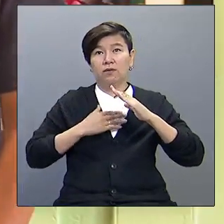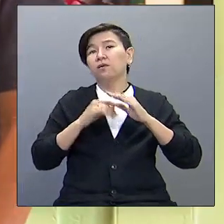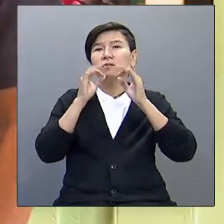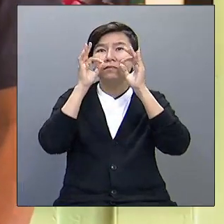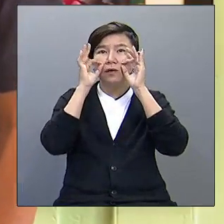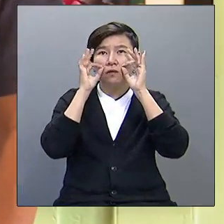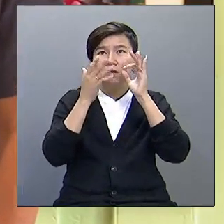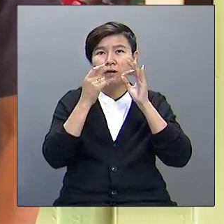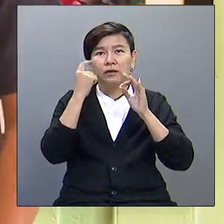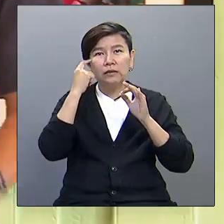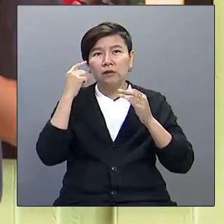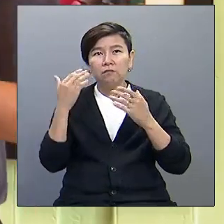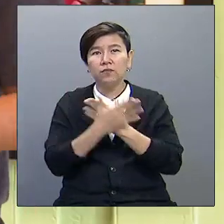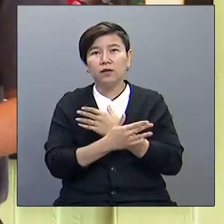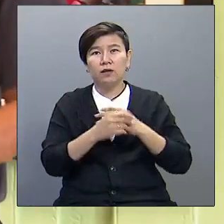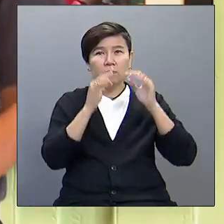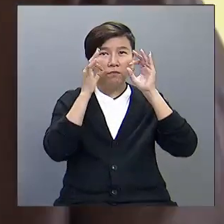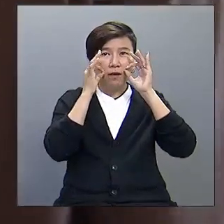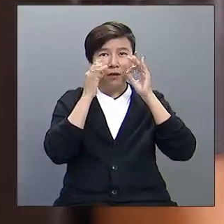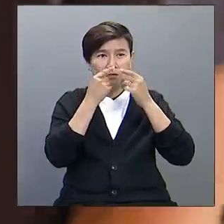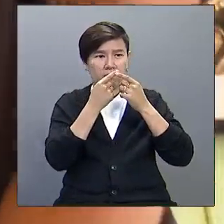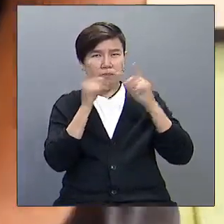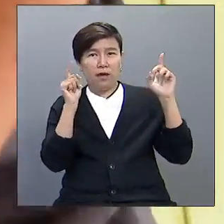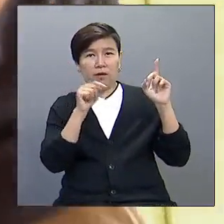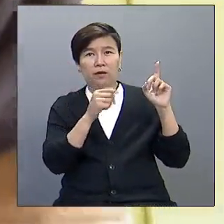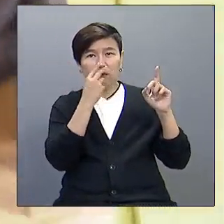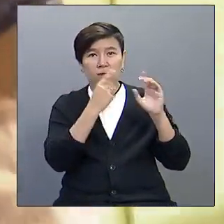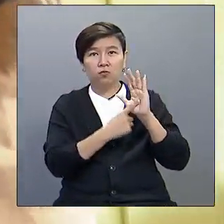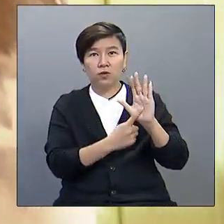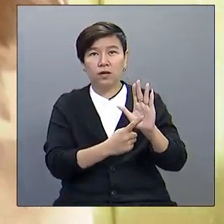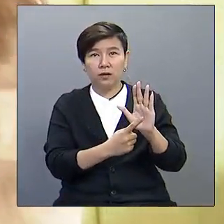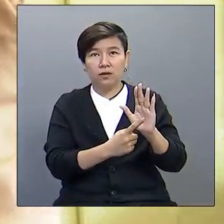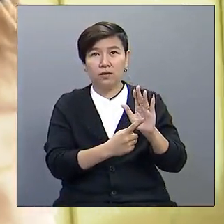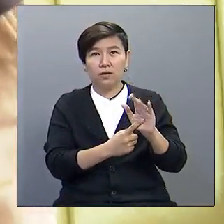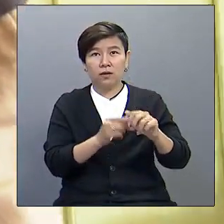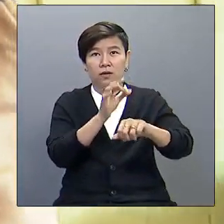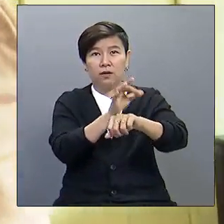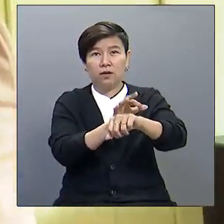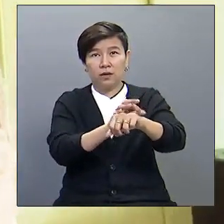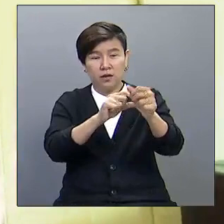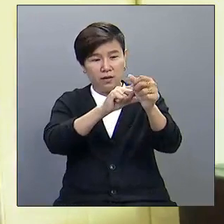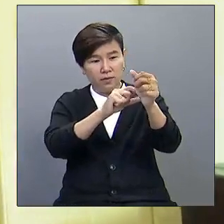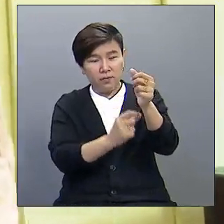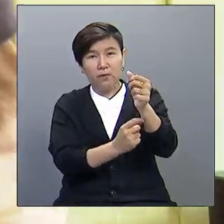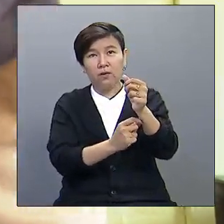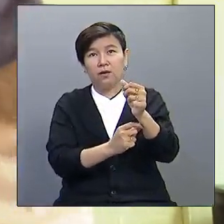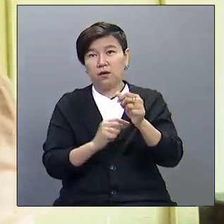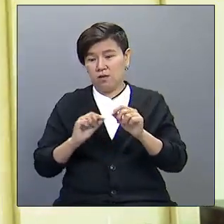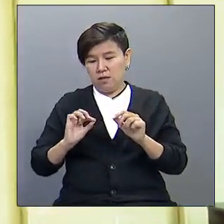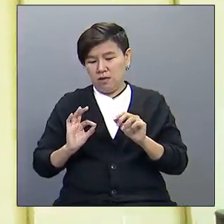มุมนึงเลยที่เป็นมุมที่ผมเห็นนะเย็บเย็บแบบทหารเลยใช้เข็มแบบไม่มี